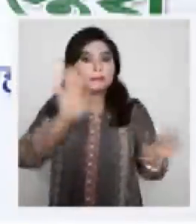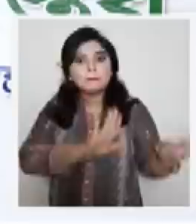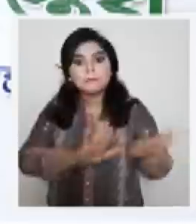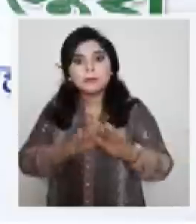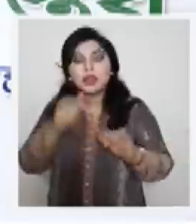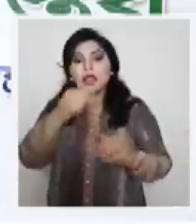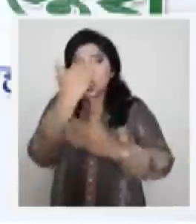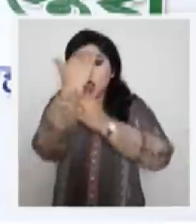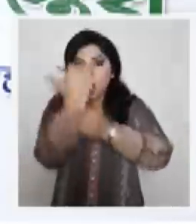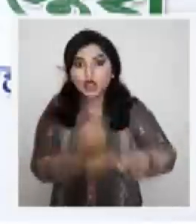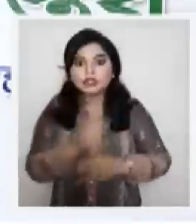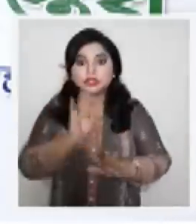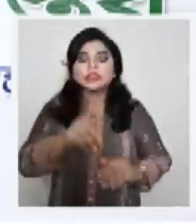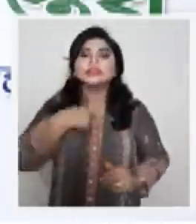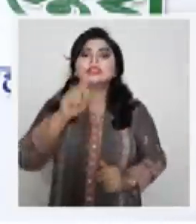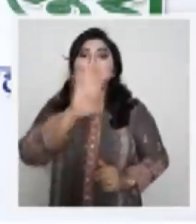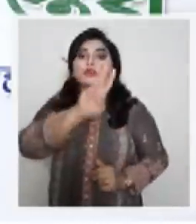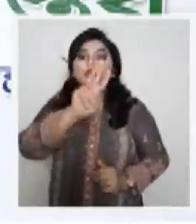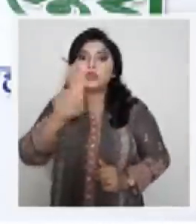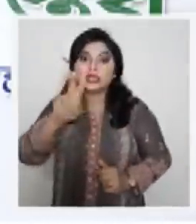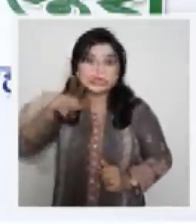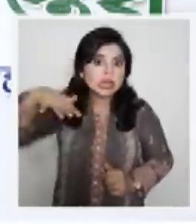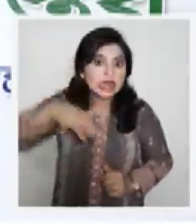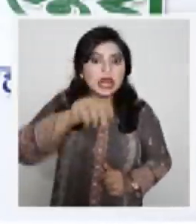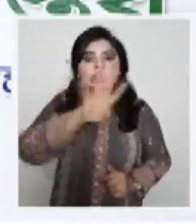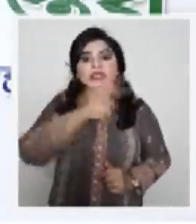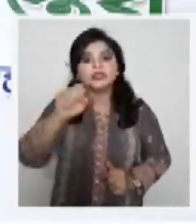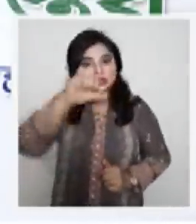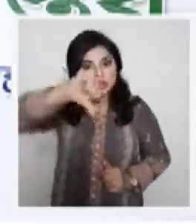জন। সারা বিশ্বে 24 ঘন্টায় শনাক্ত হয়েছেন